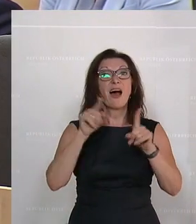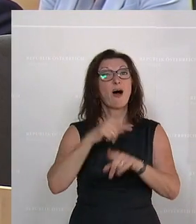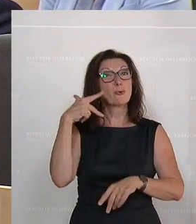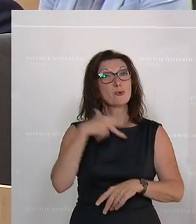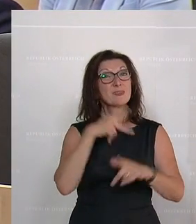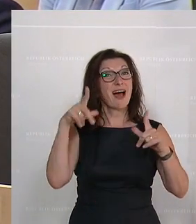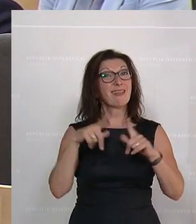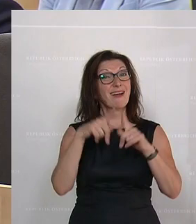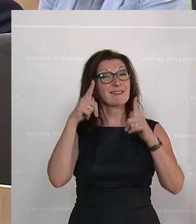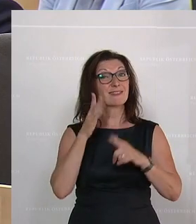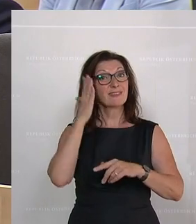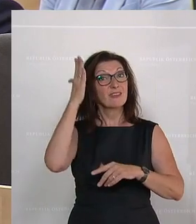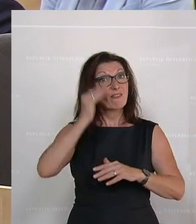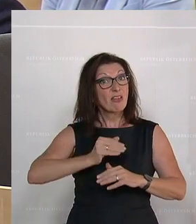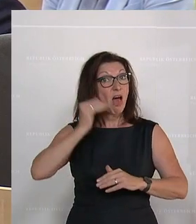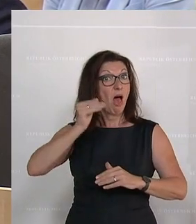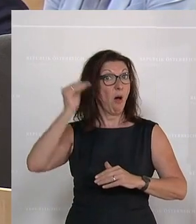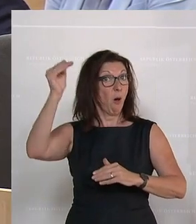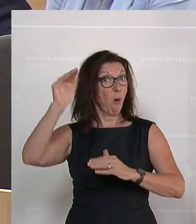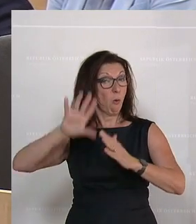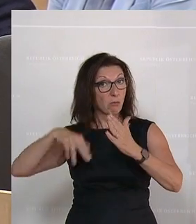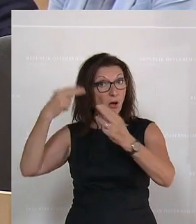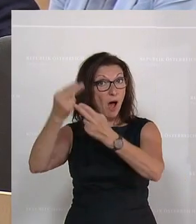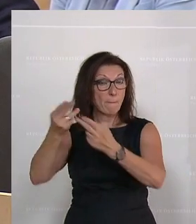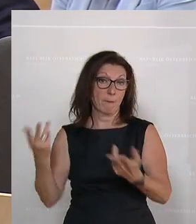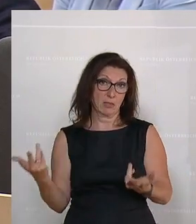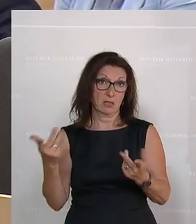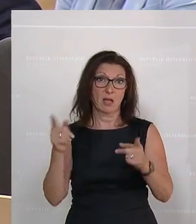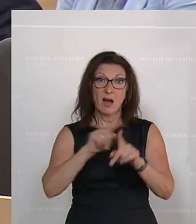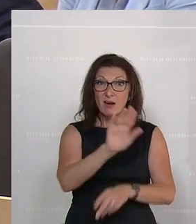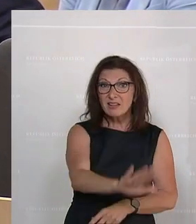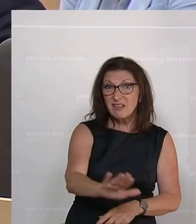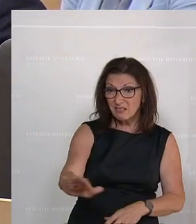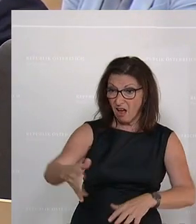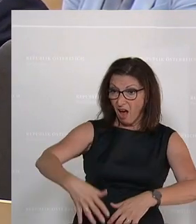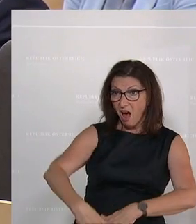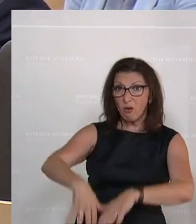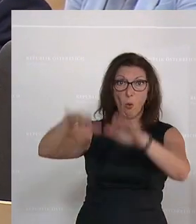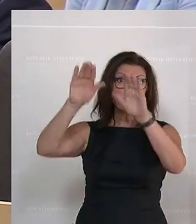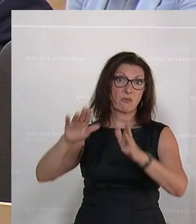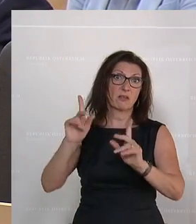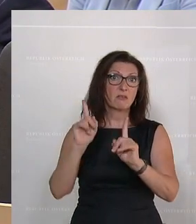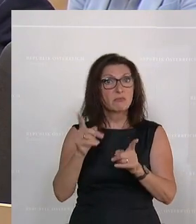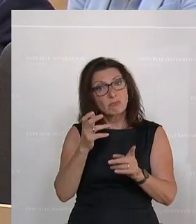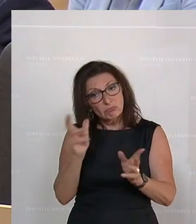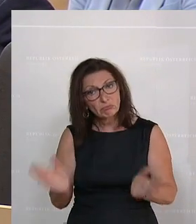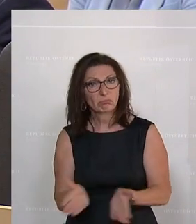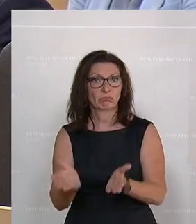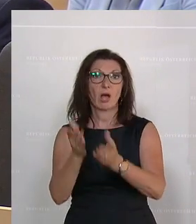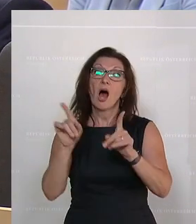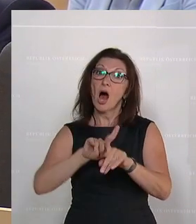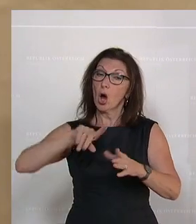zb die familienbeihilfe um das aufwachsen der kinder einfach gut zu fördern und wir senken die lohnnebenkosten